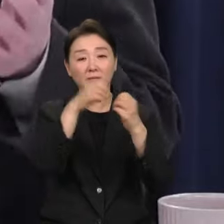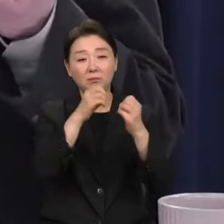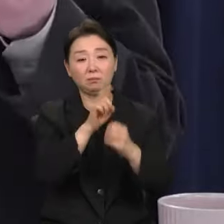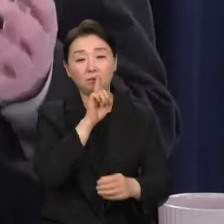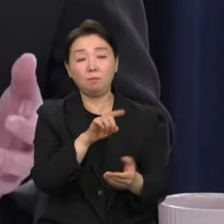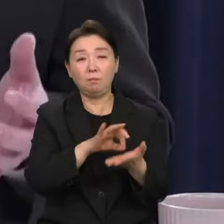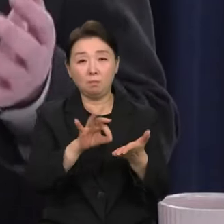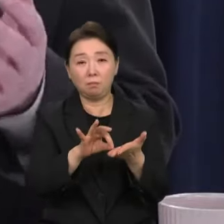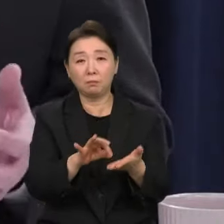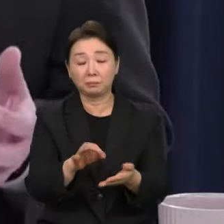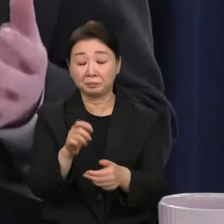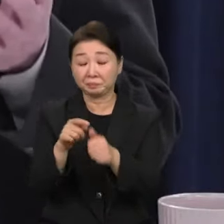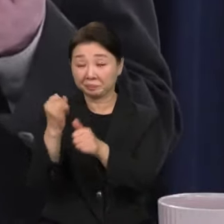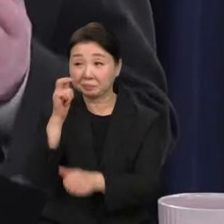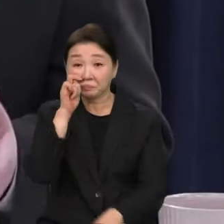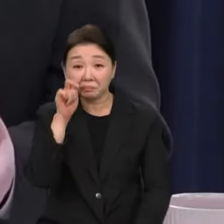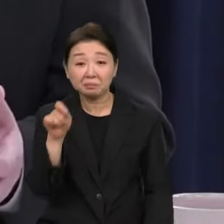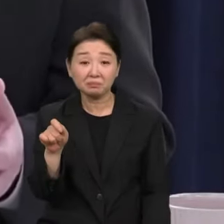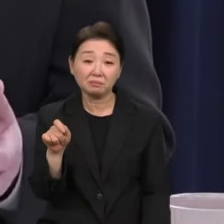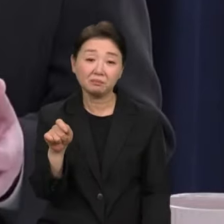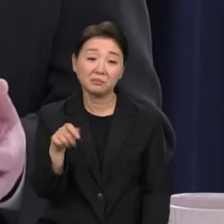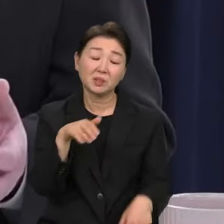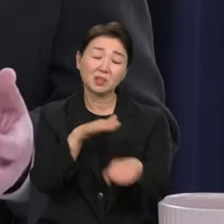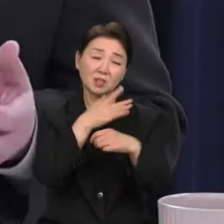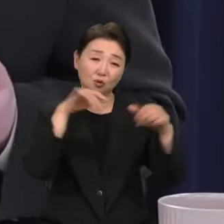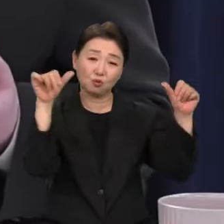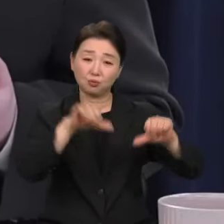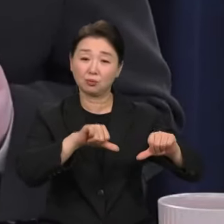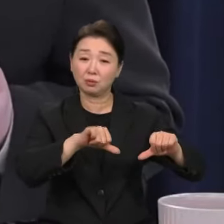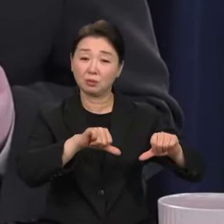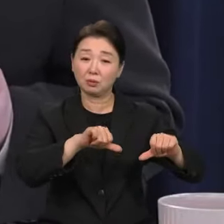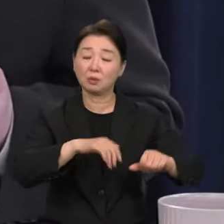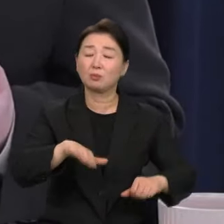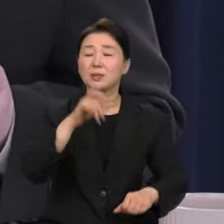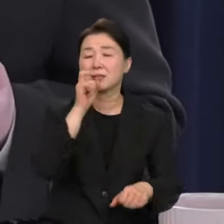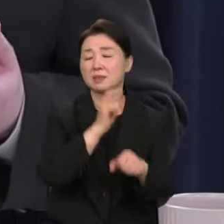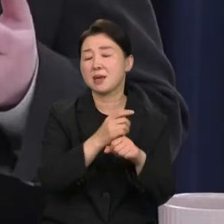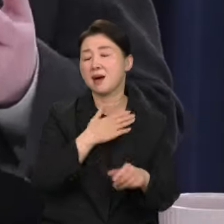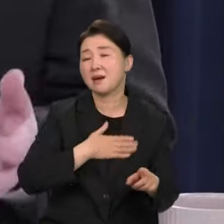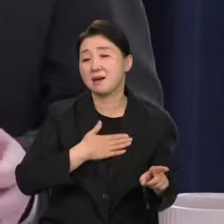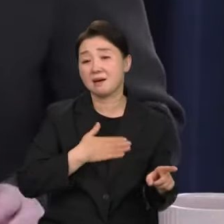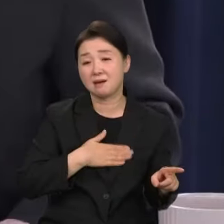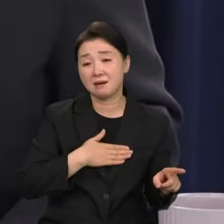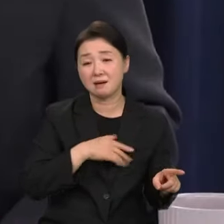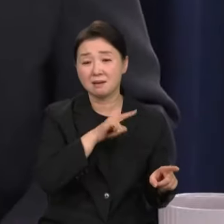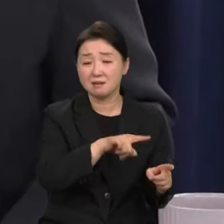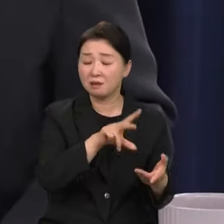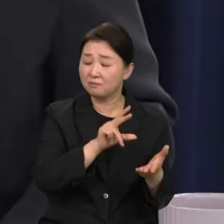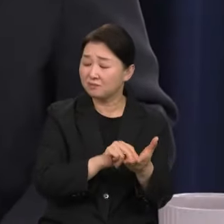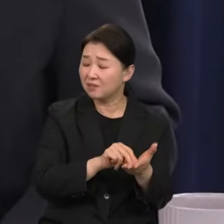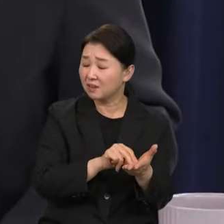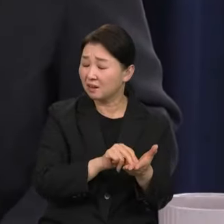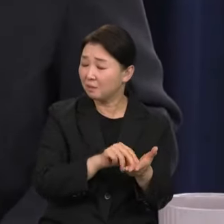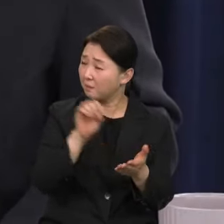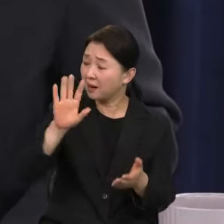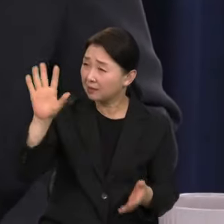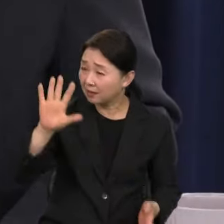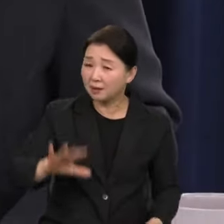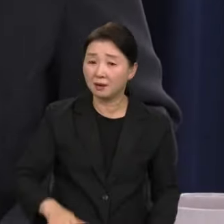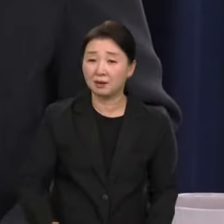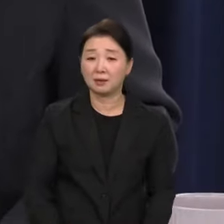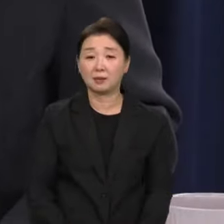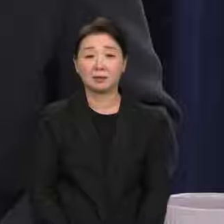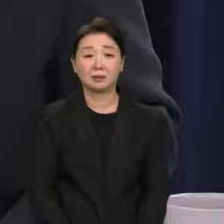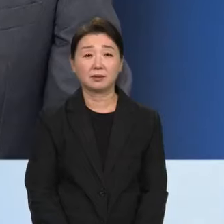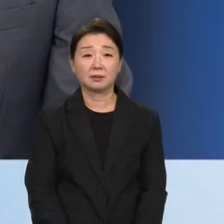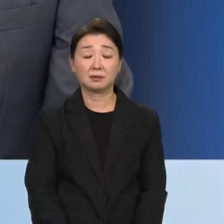씁니다. 김건희 여사 고모가 뭐 이런 식의 저주를 퍼. 저희들은 다 알고 있어요. 예. 이런 거 갖고 문제 안 삼습니다.